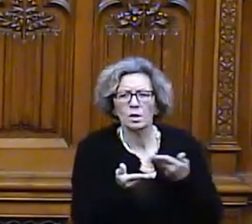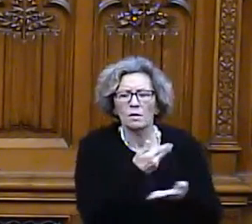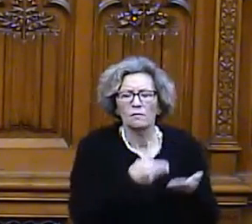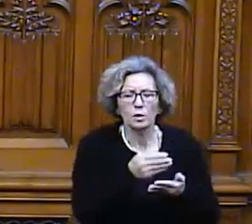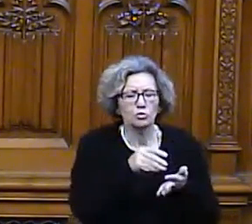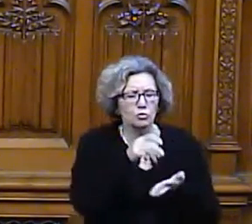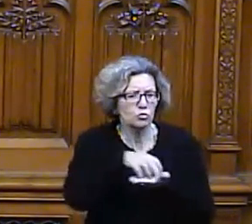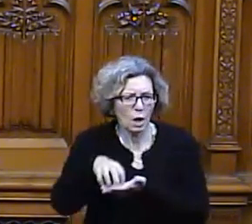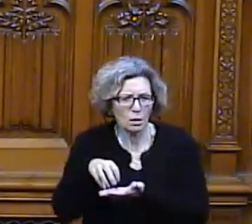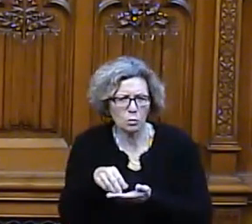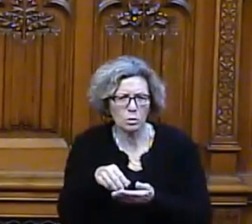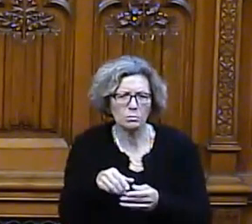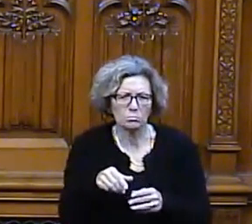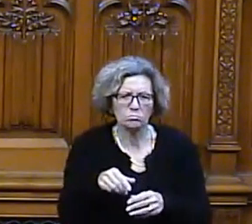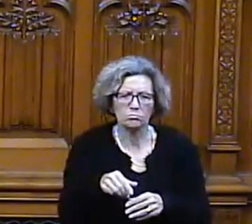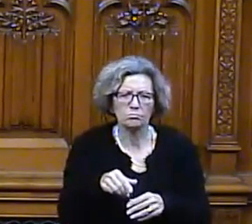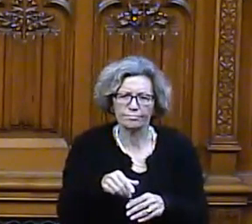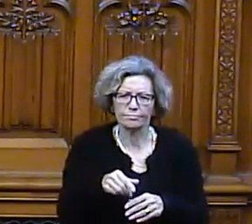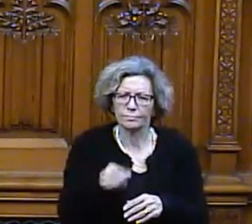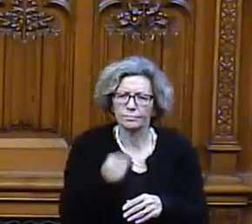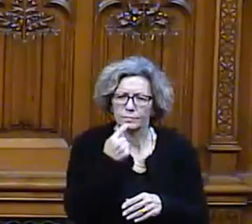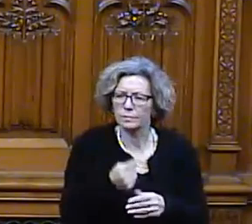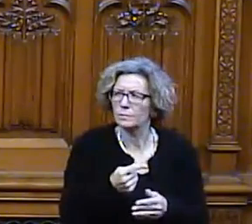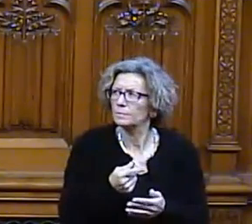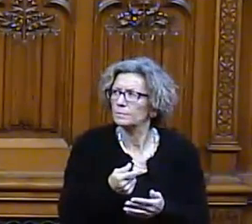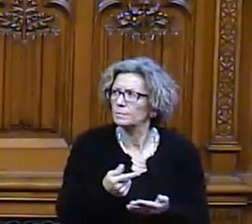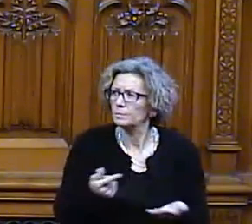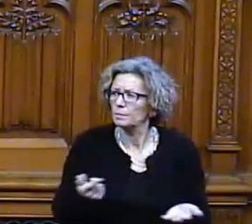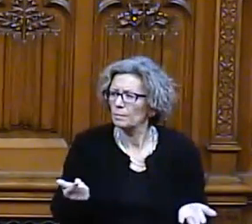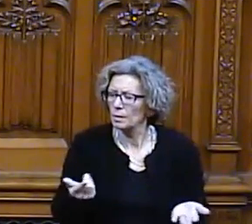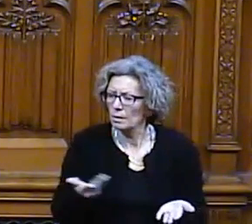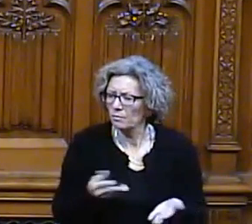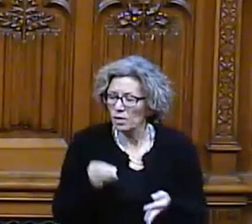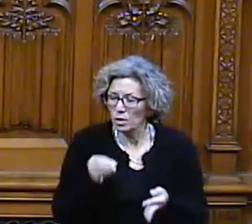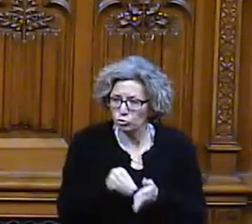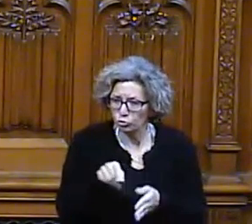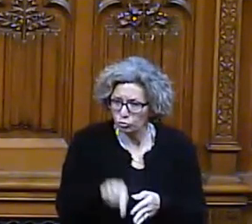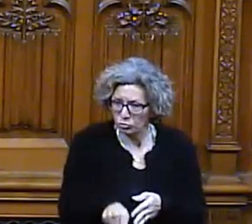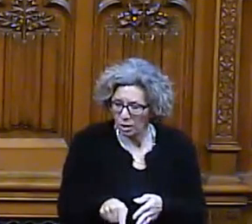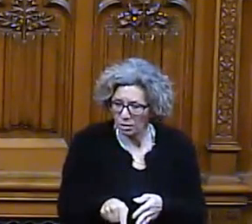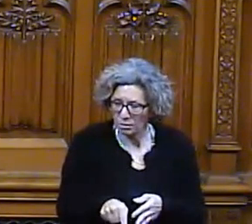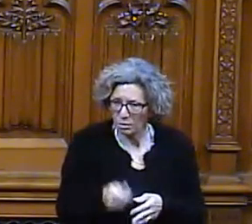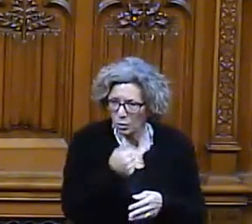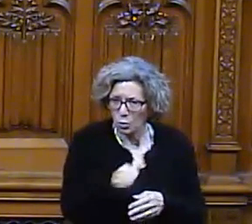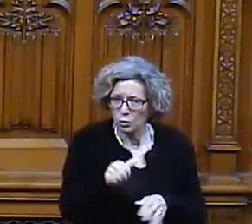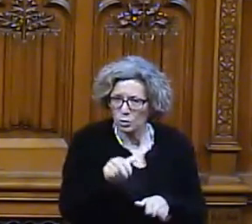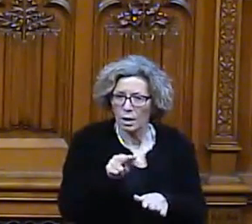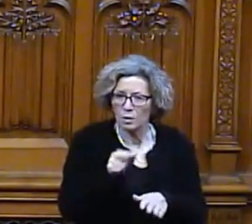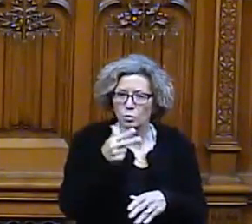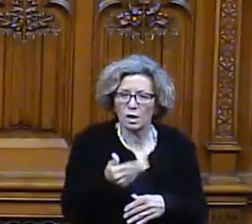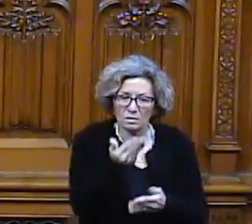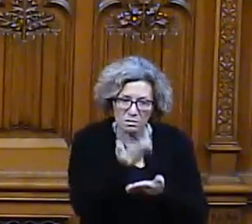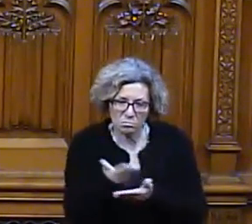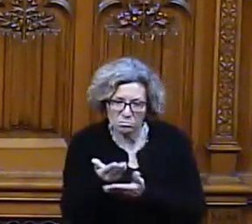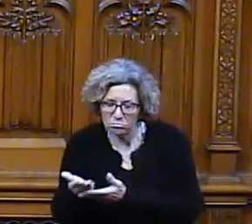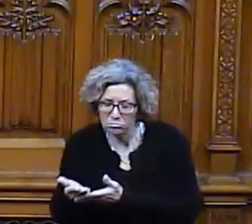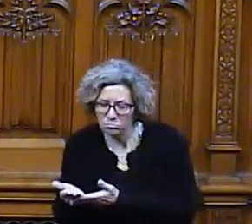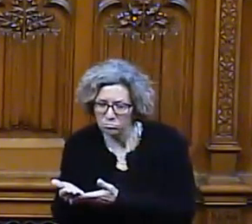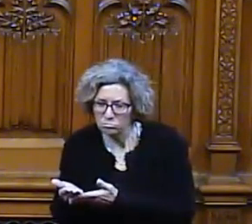Wirtschaftsstandort gefunden. Nur, was steht in diesen 138 Seiten drinnen?